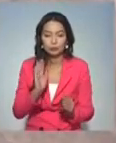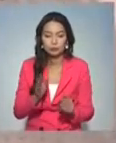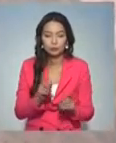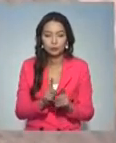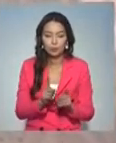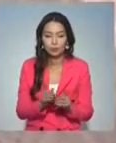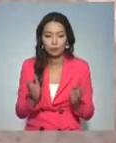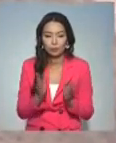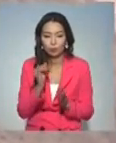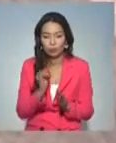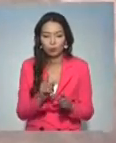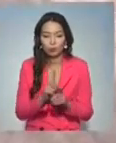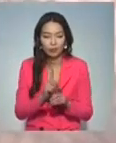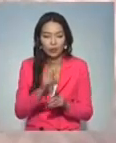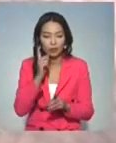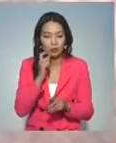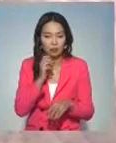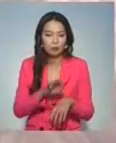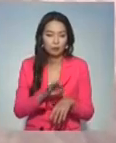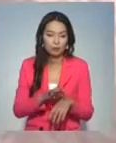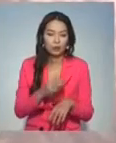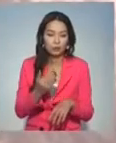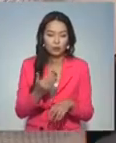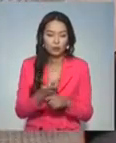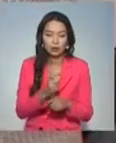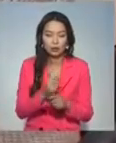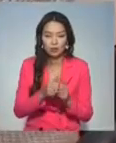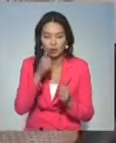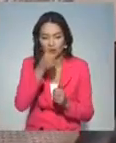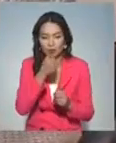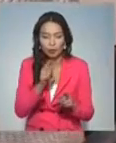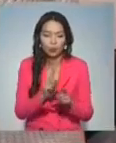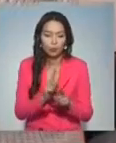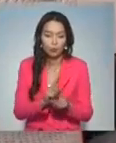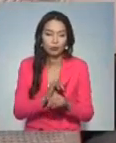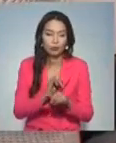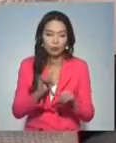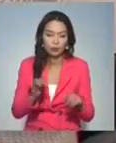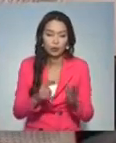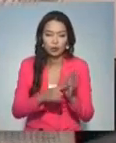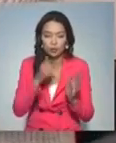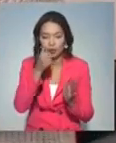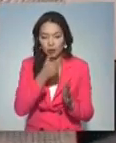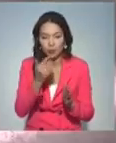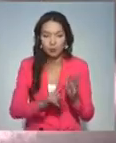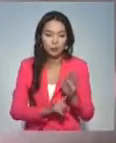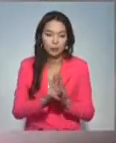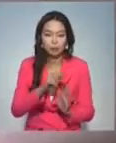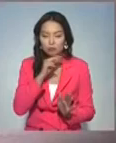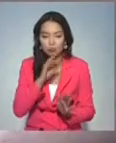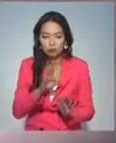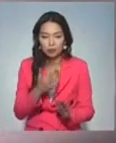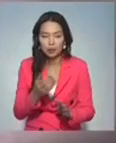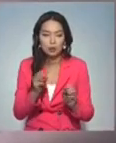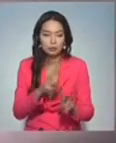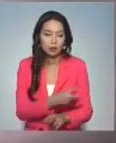салмақ қосып, қант диабетіне шалдыққандардың бірі Биғайша. Ол бұл аурумен әлек болып келе жатқанына 7 жыл. Алғашында байқамадым, арнайы